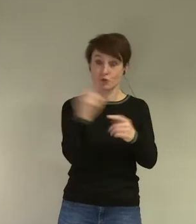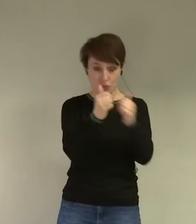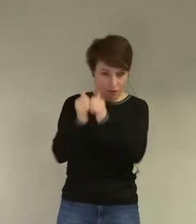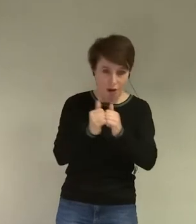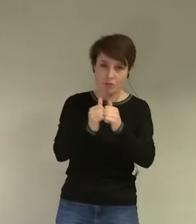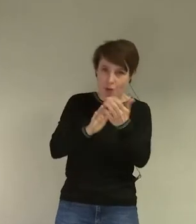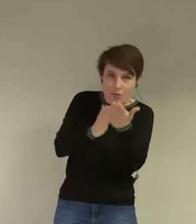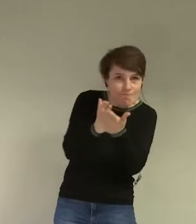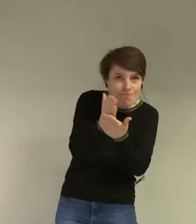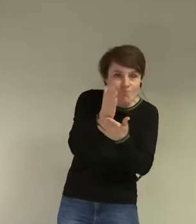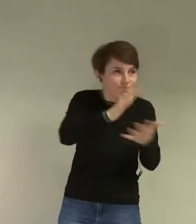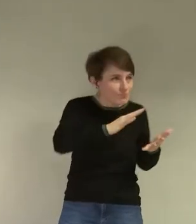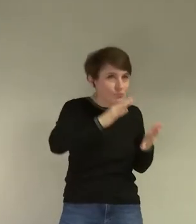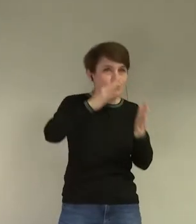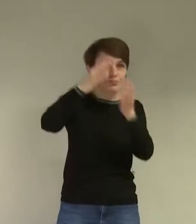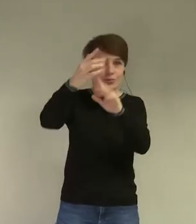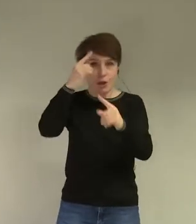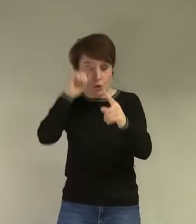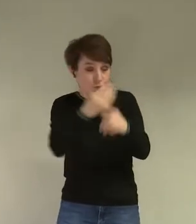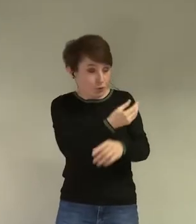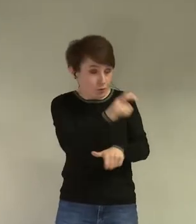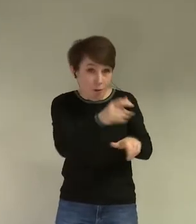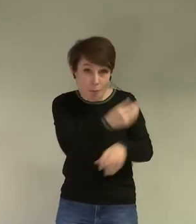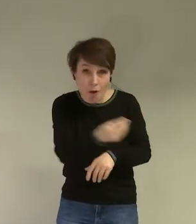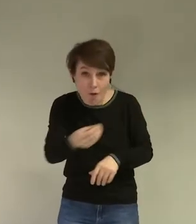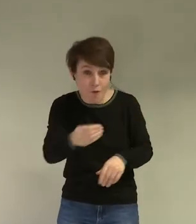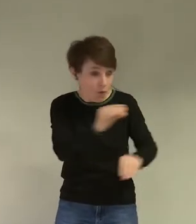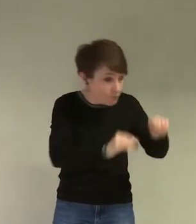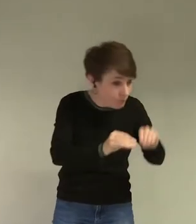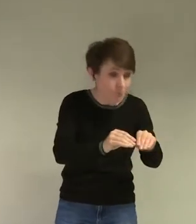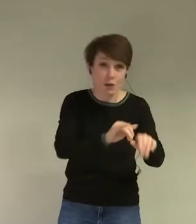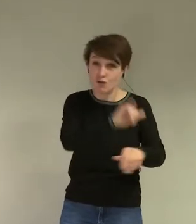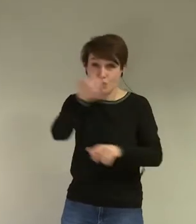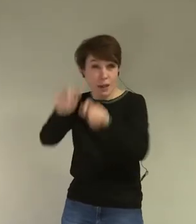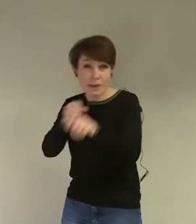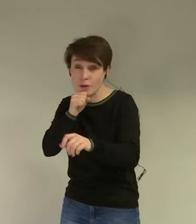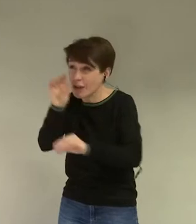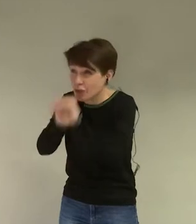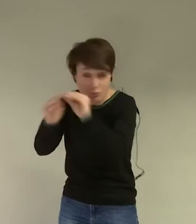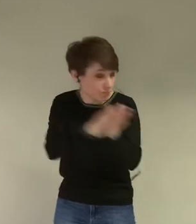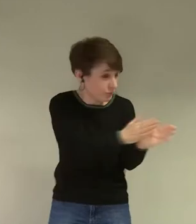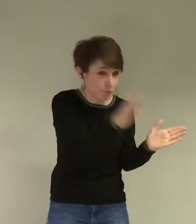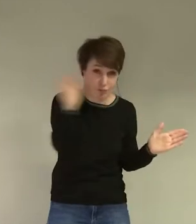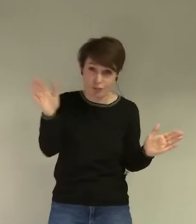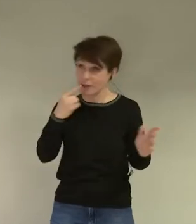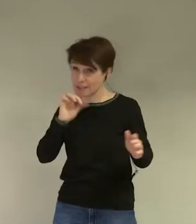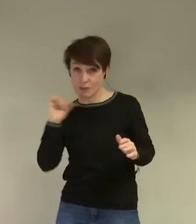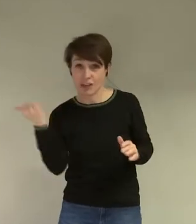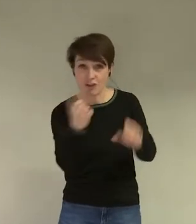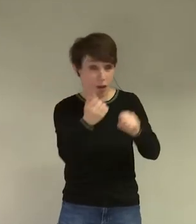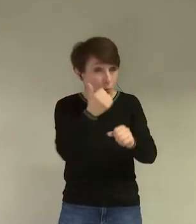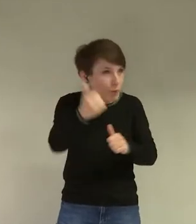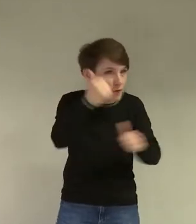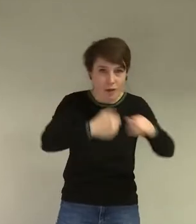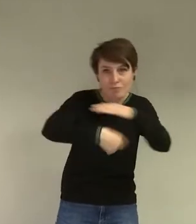prospérité qui prend soin de nos enfants et de nos aînés une prospérité qui donne à chacune à chacun les moyens de s'émanciper des moyens de